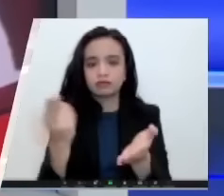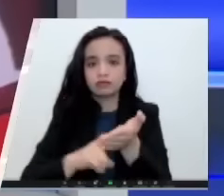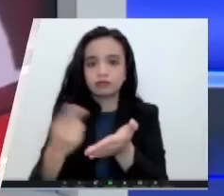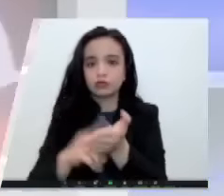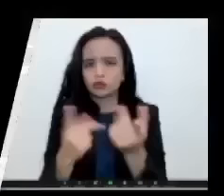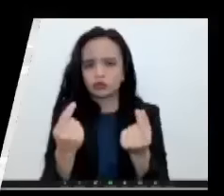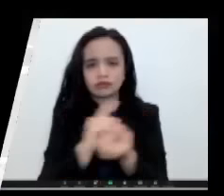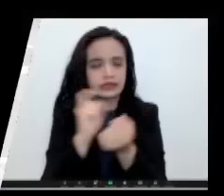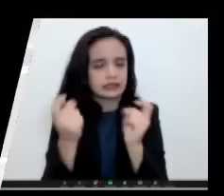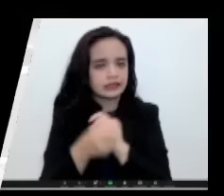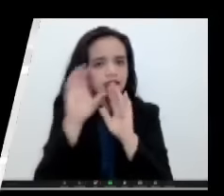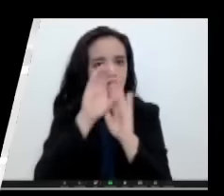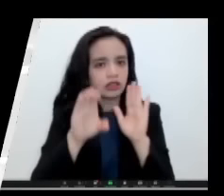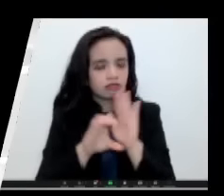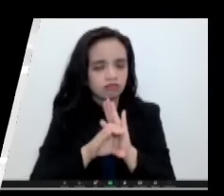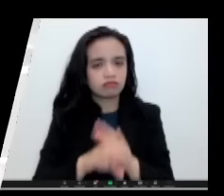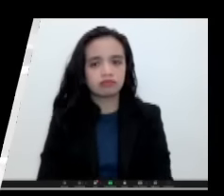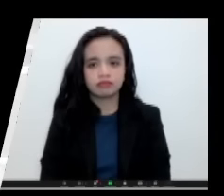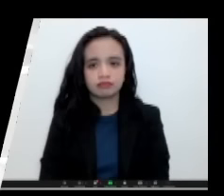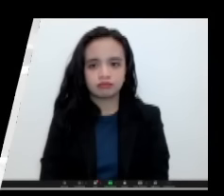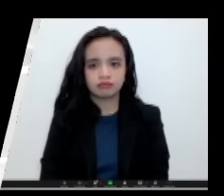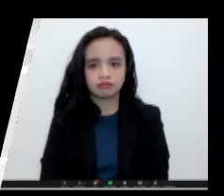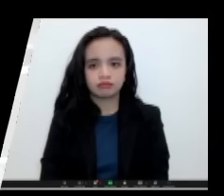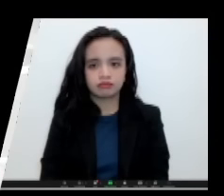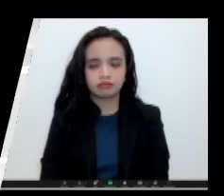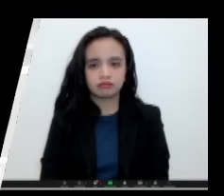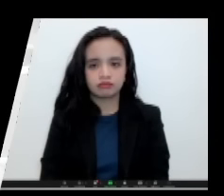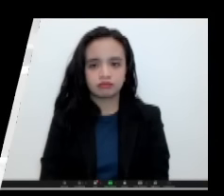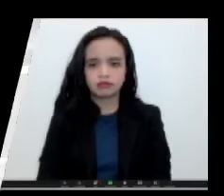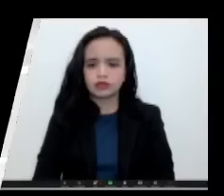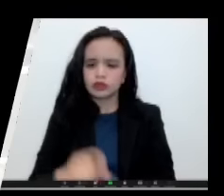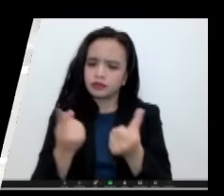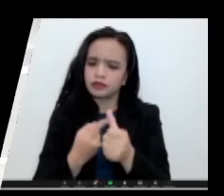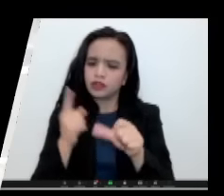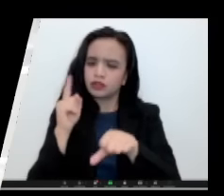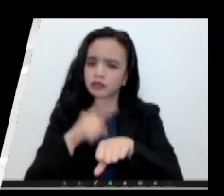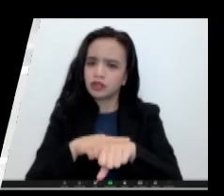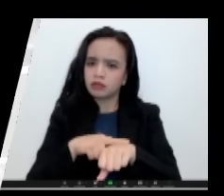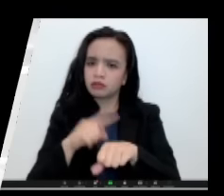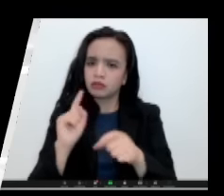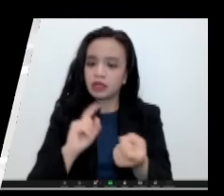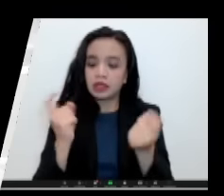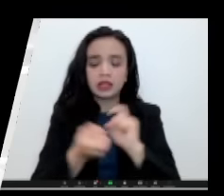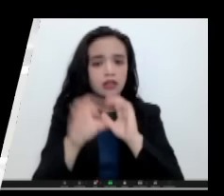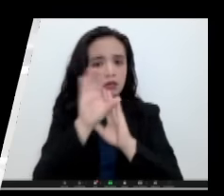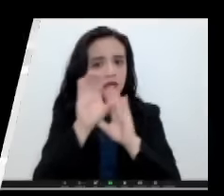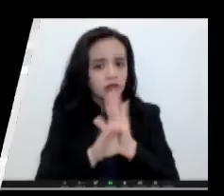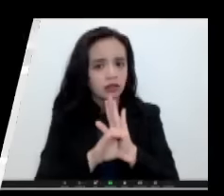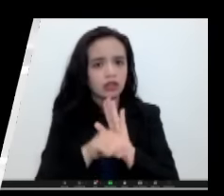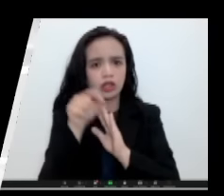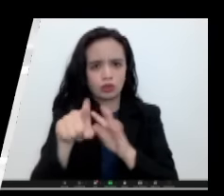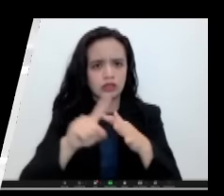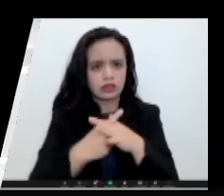konstitusyon. If you start to amend a constitution and you start by buying